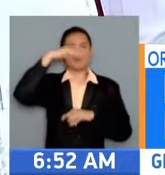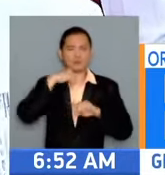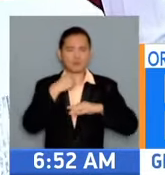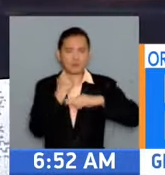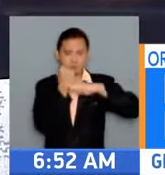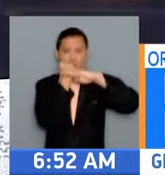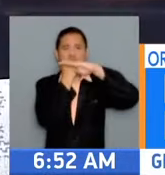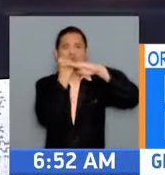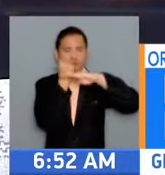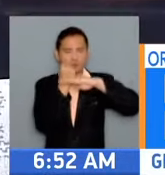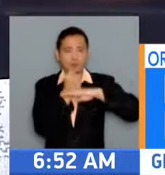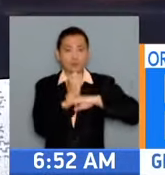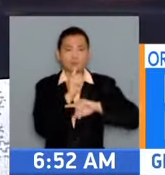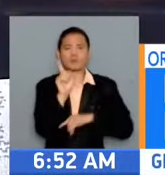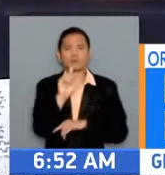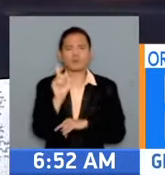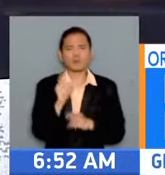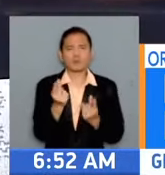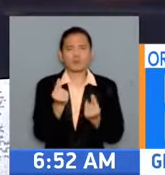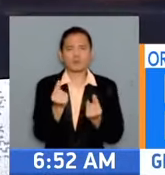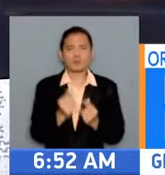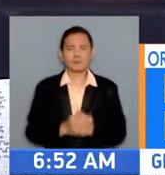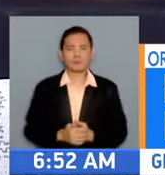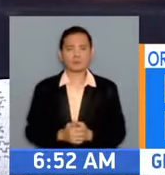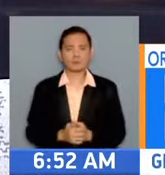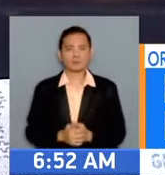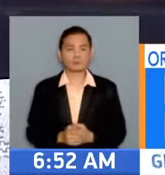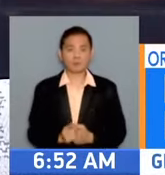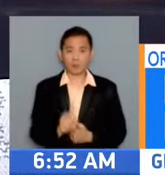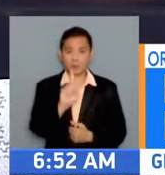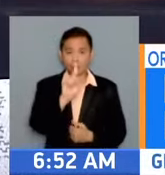Yeah. Isa po sa mga bagay na pwede natin gamitin is itong